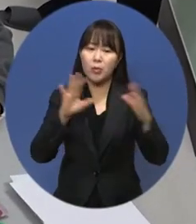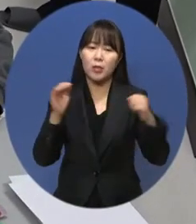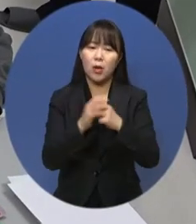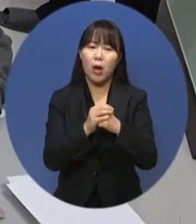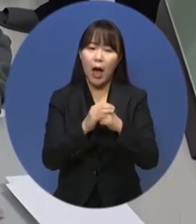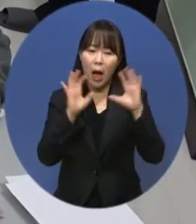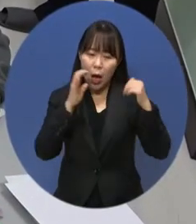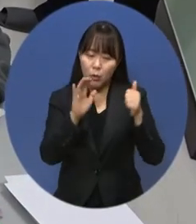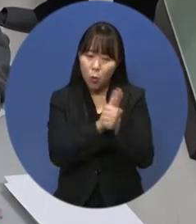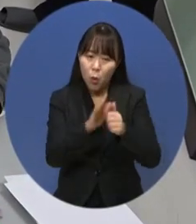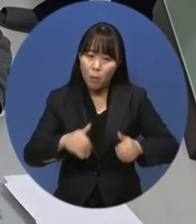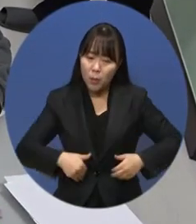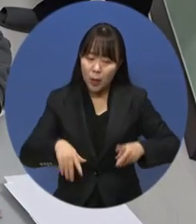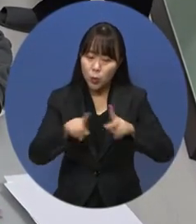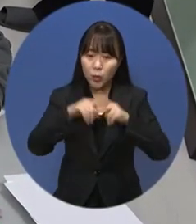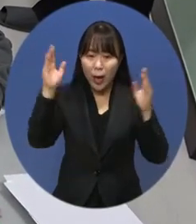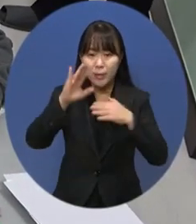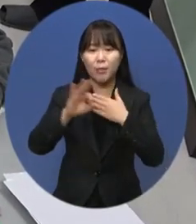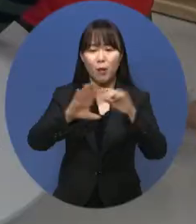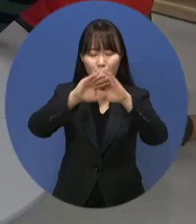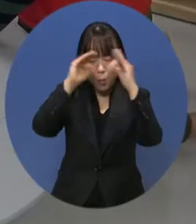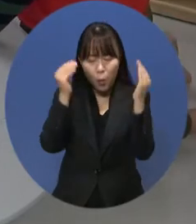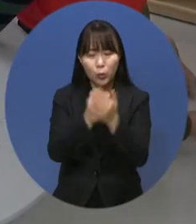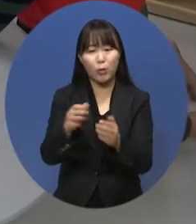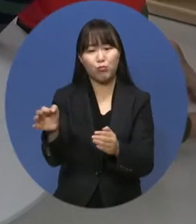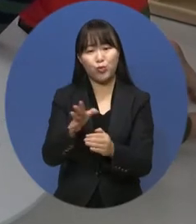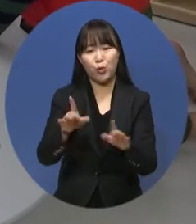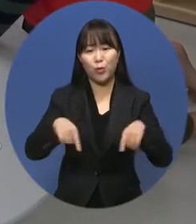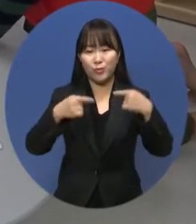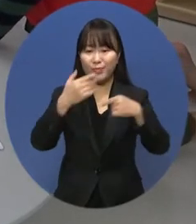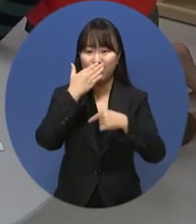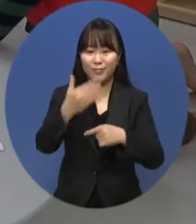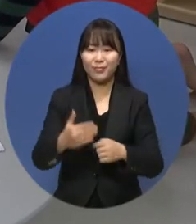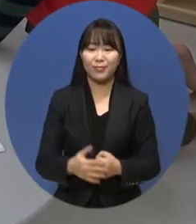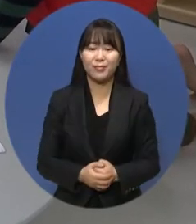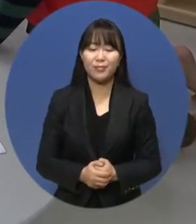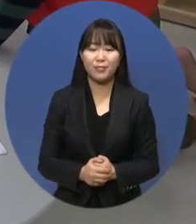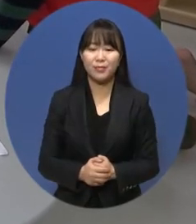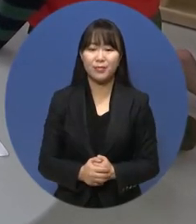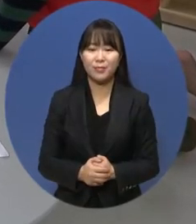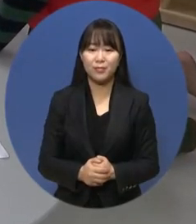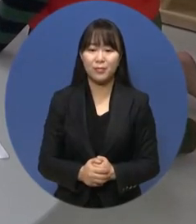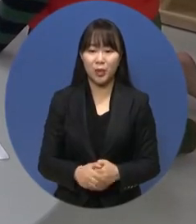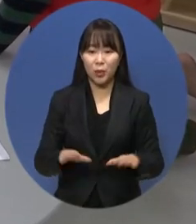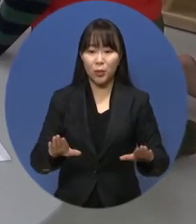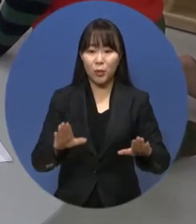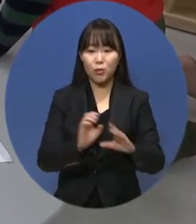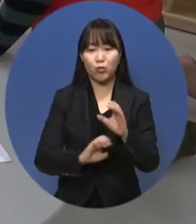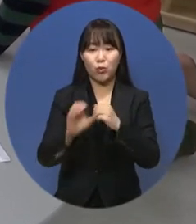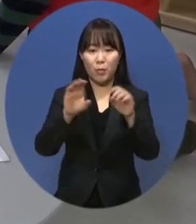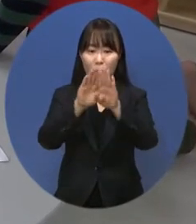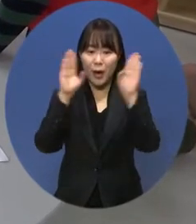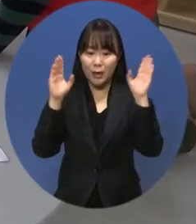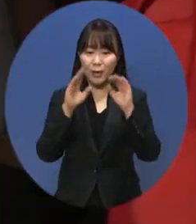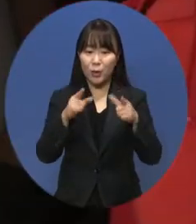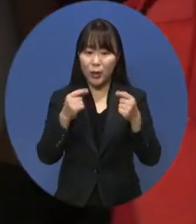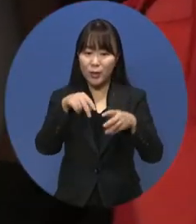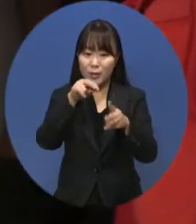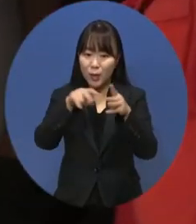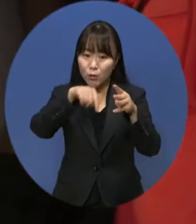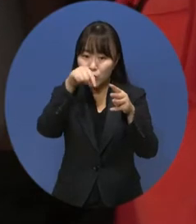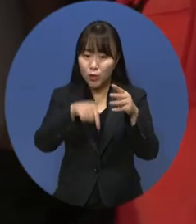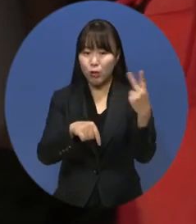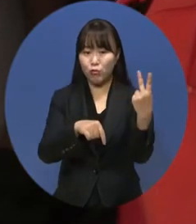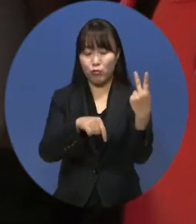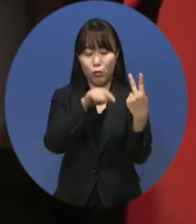하는 초등학생 이면 누구나 무료로 이용할 수 있습니다 이번에 추가로 개소한 아이 키움 센터 가운데